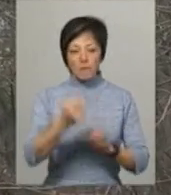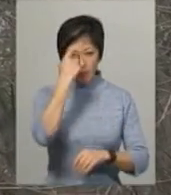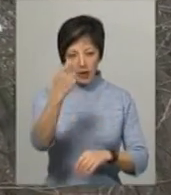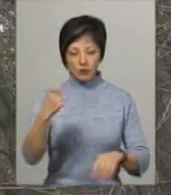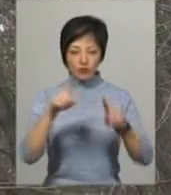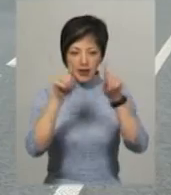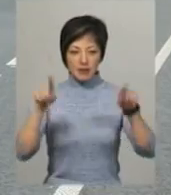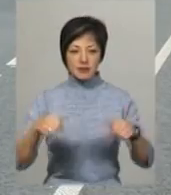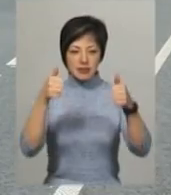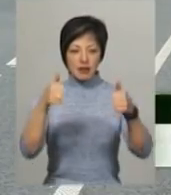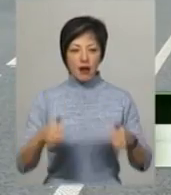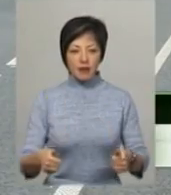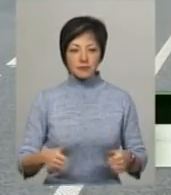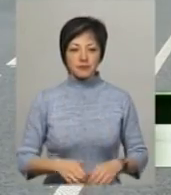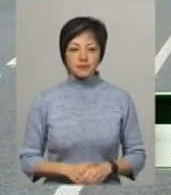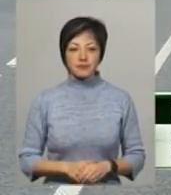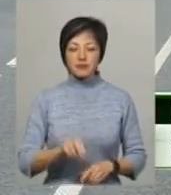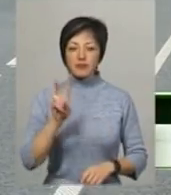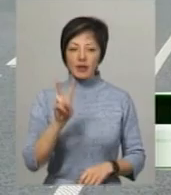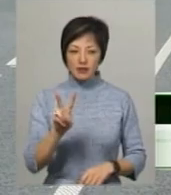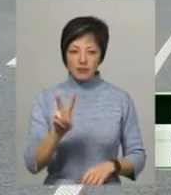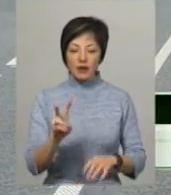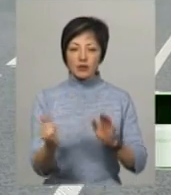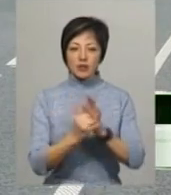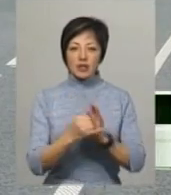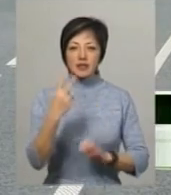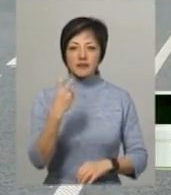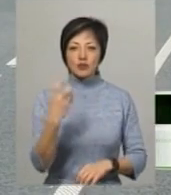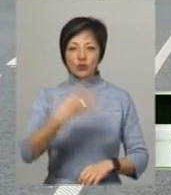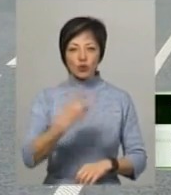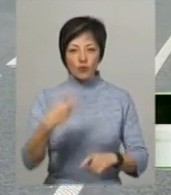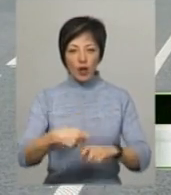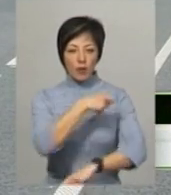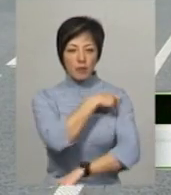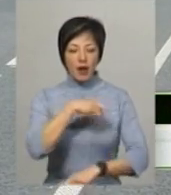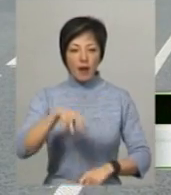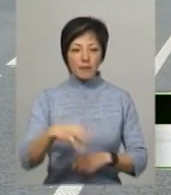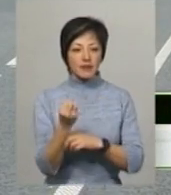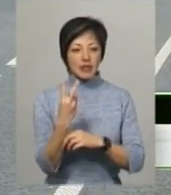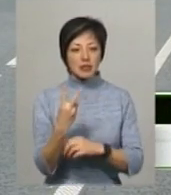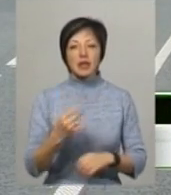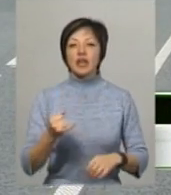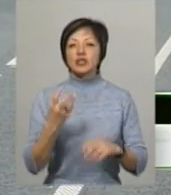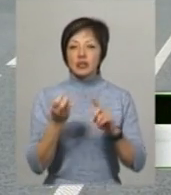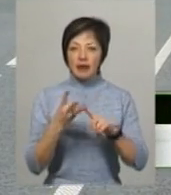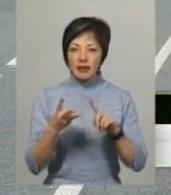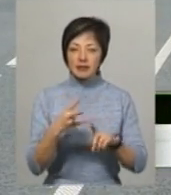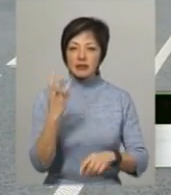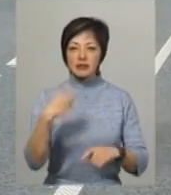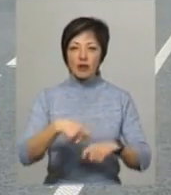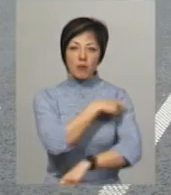попереджувальні знаки. Два з них розташовуються на 242-му кілометрі траси М-12, і ще один на 300-му кілометрі